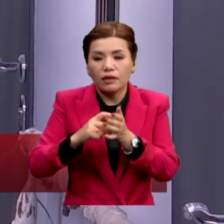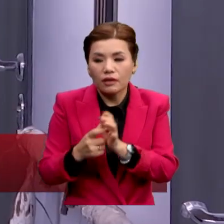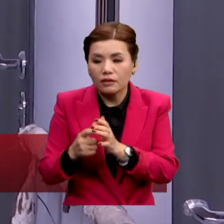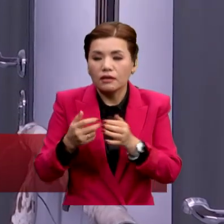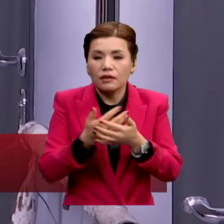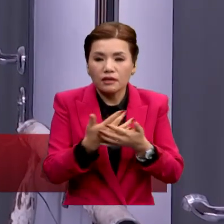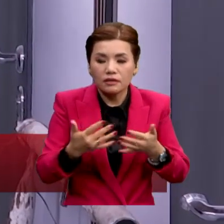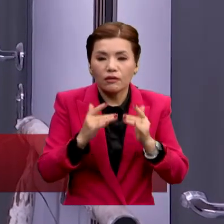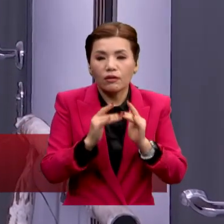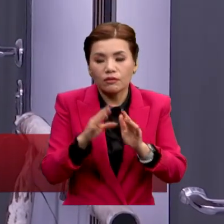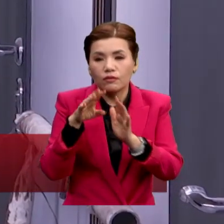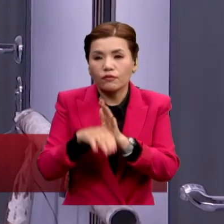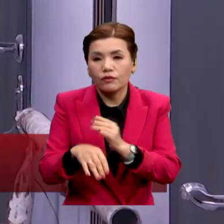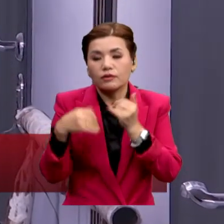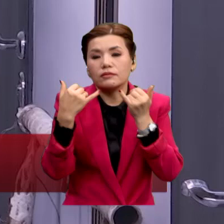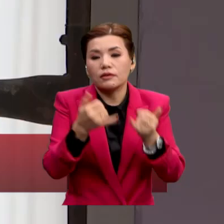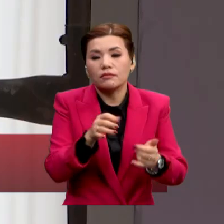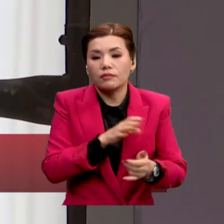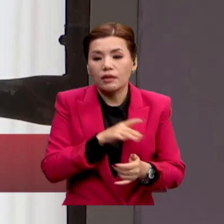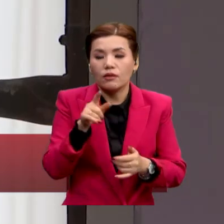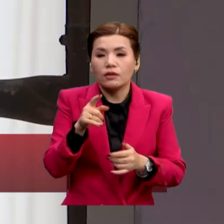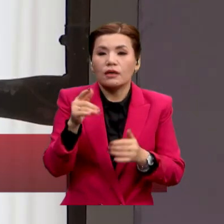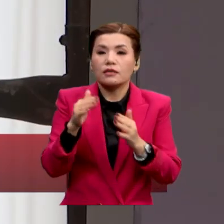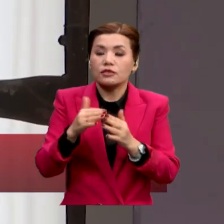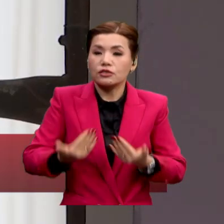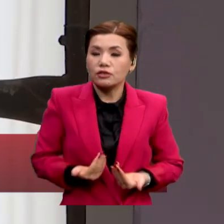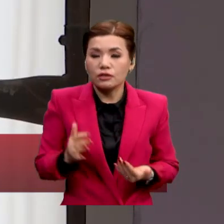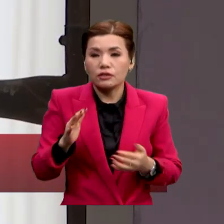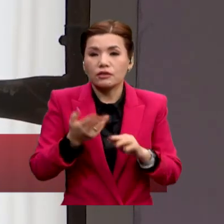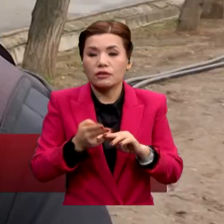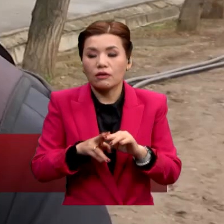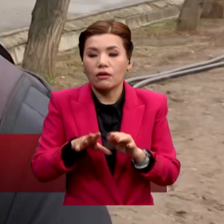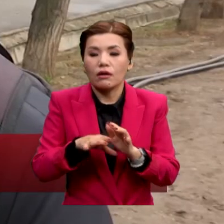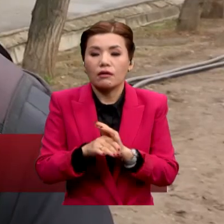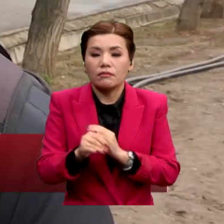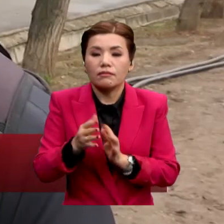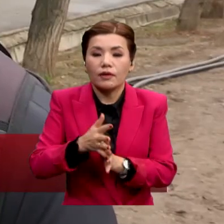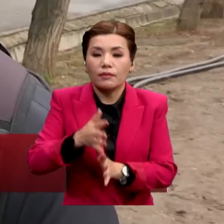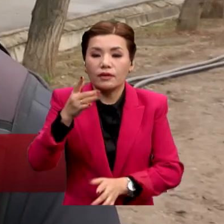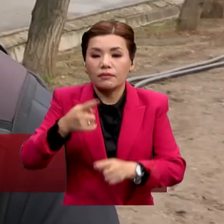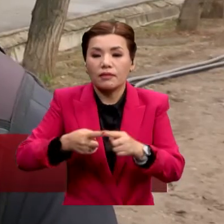аренду. И это при том, что назначение у здания не жилое, а административное.